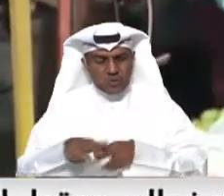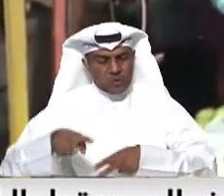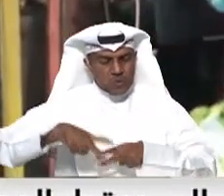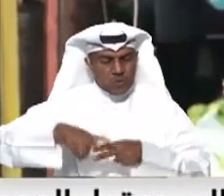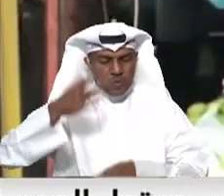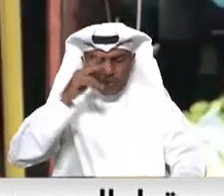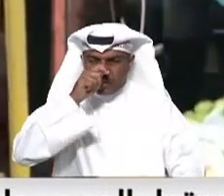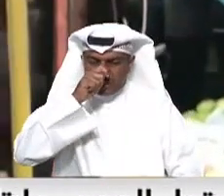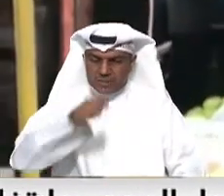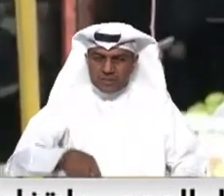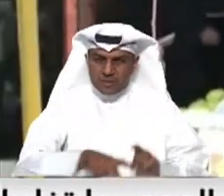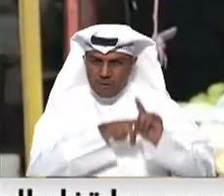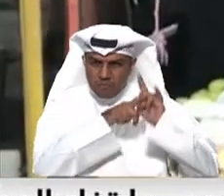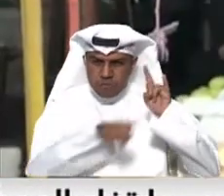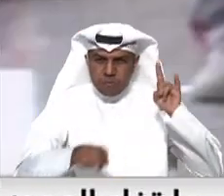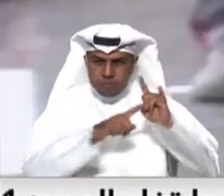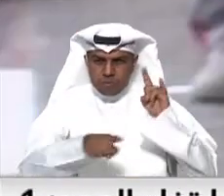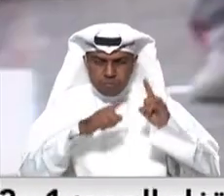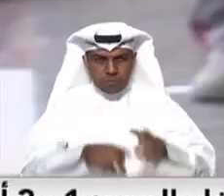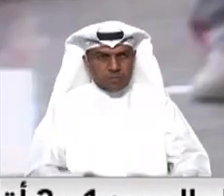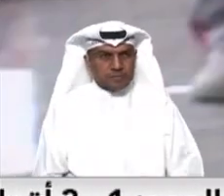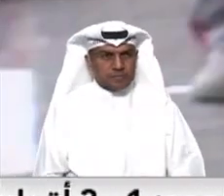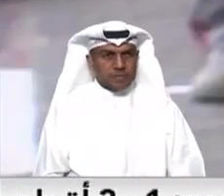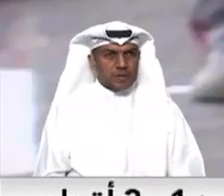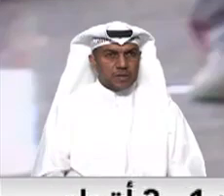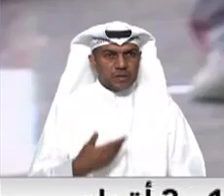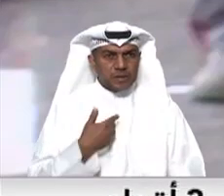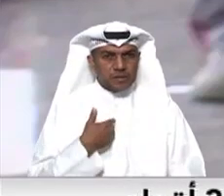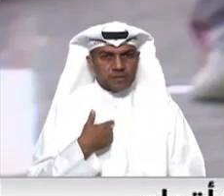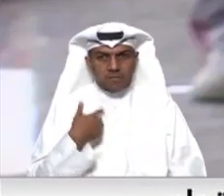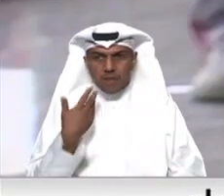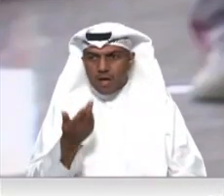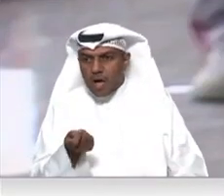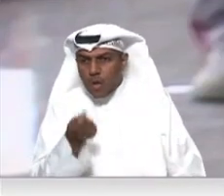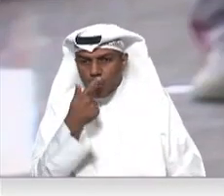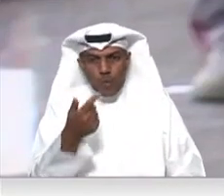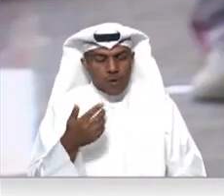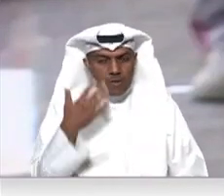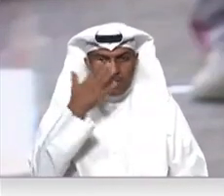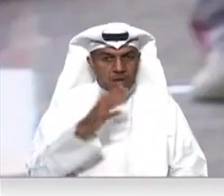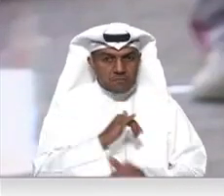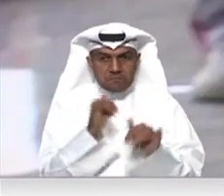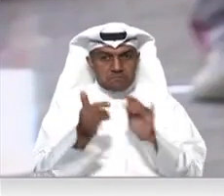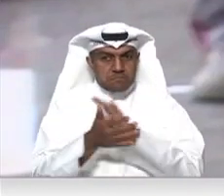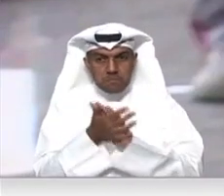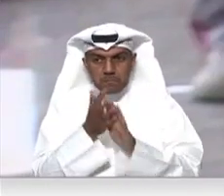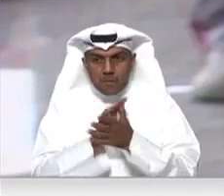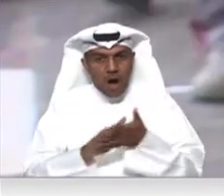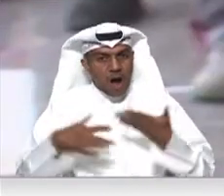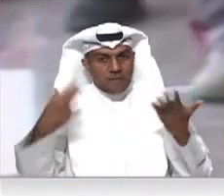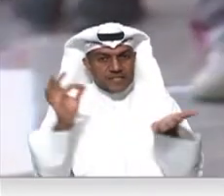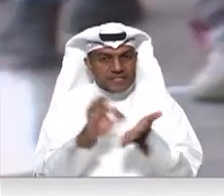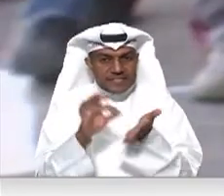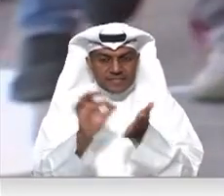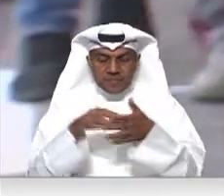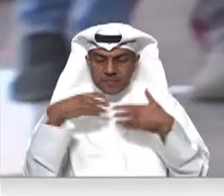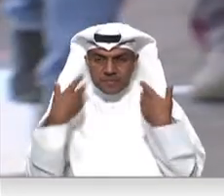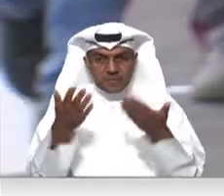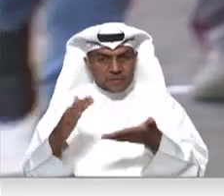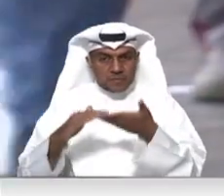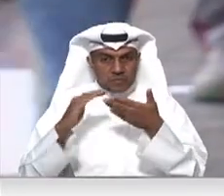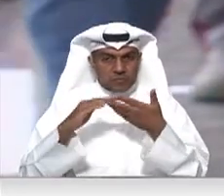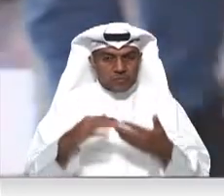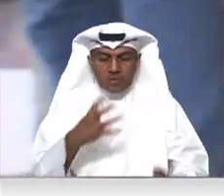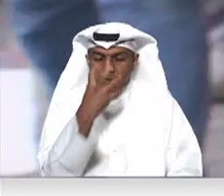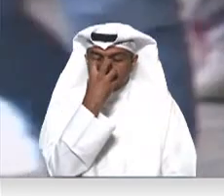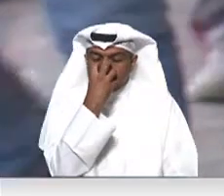الاحتلال الإسرائيلي. ابني أنا مات، هذا هو من قلة العلاج، مش لاقي علاج، مش ملاقيين أجهزة تتوفر لهم اللي قاعدهم تحت